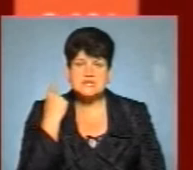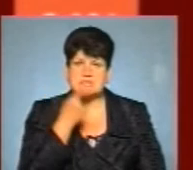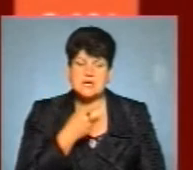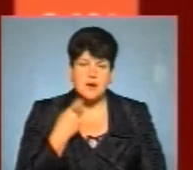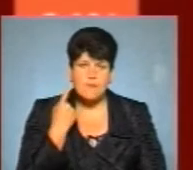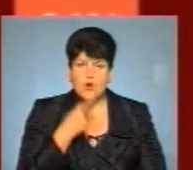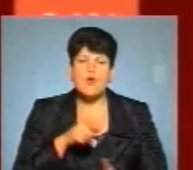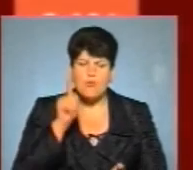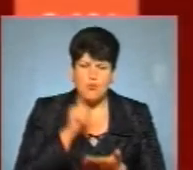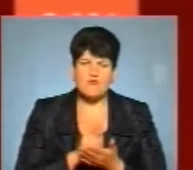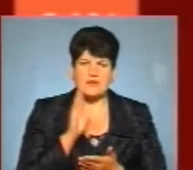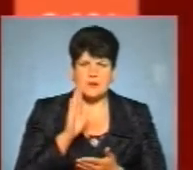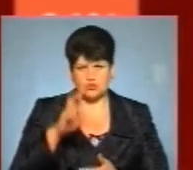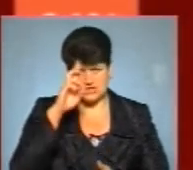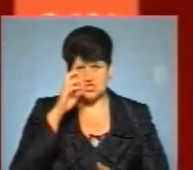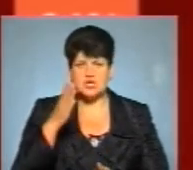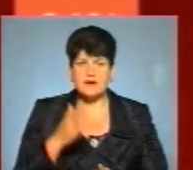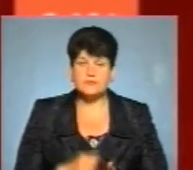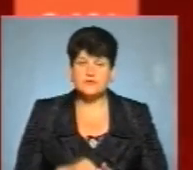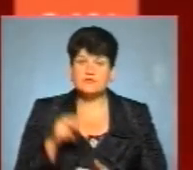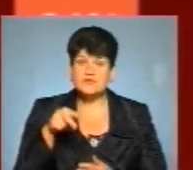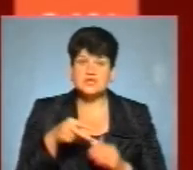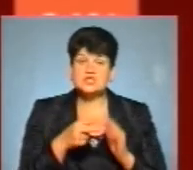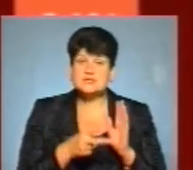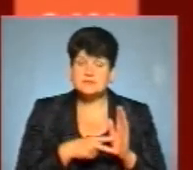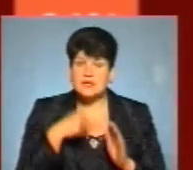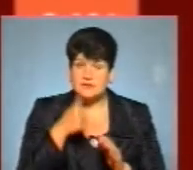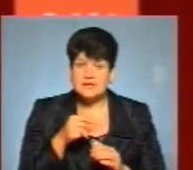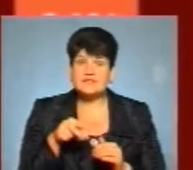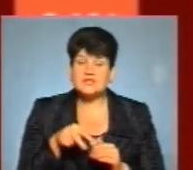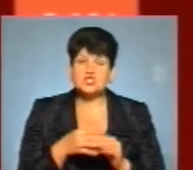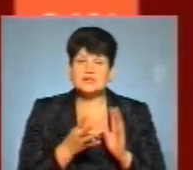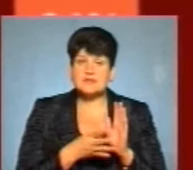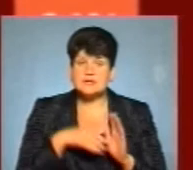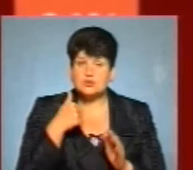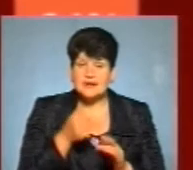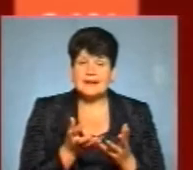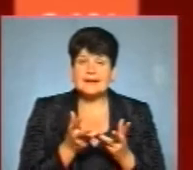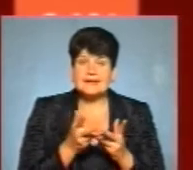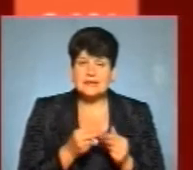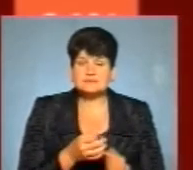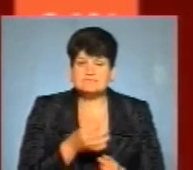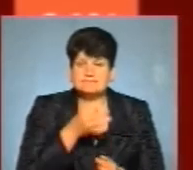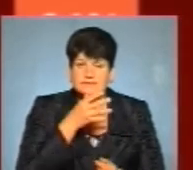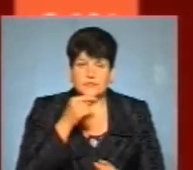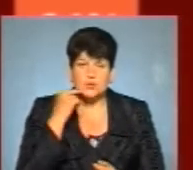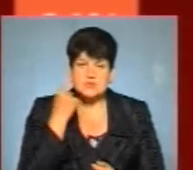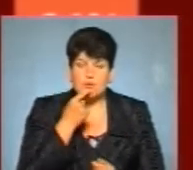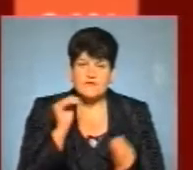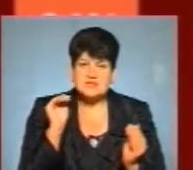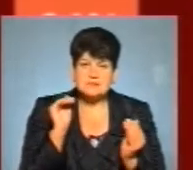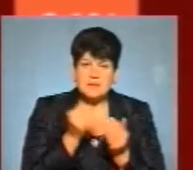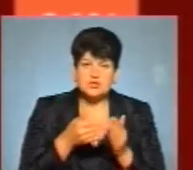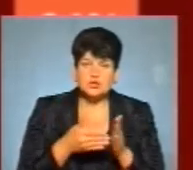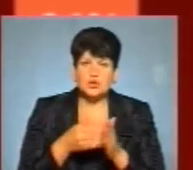мова повинна бути державною. У 2017-му і 2019-му роках кількість прихильників цієї думки зменшилася